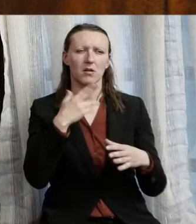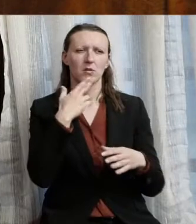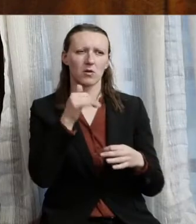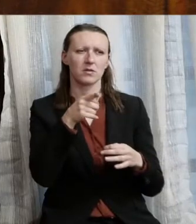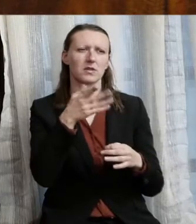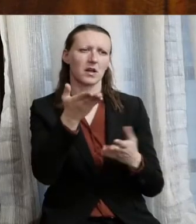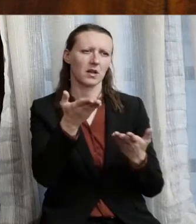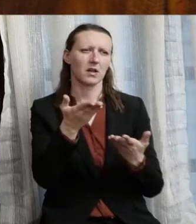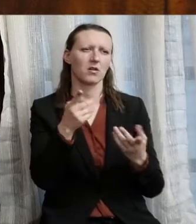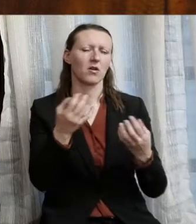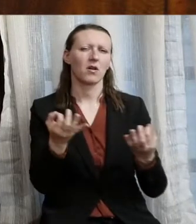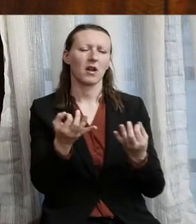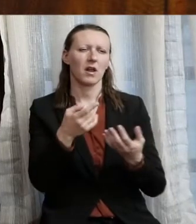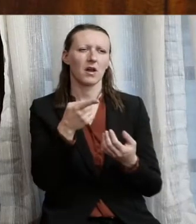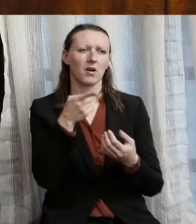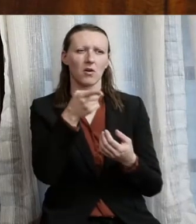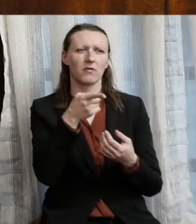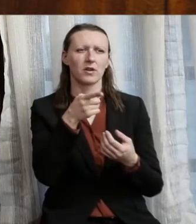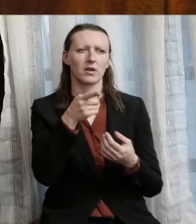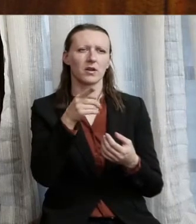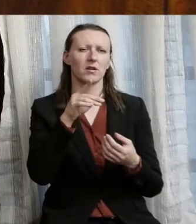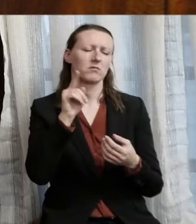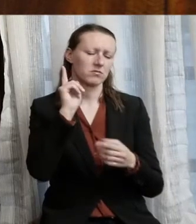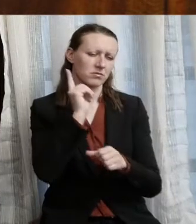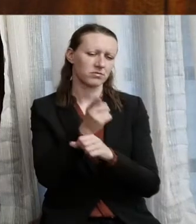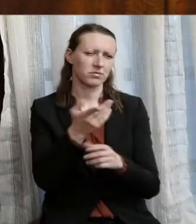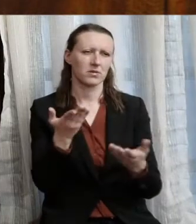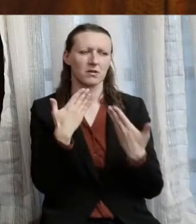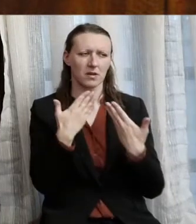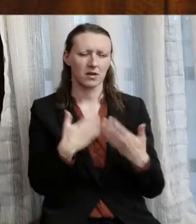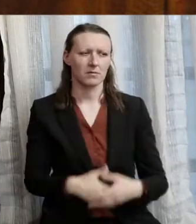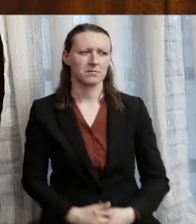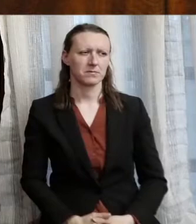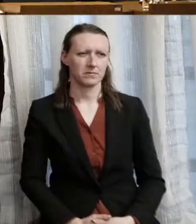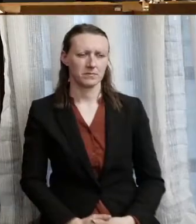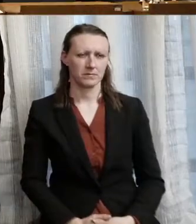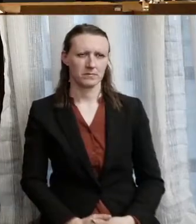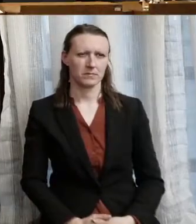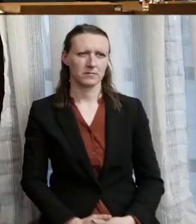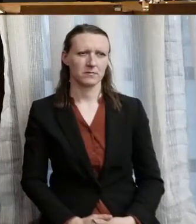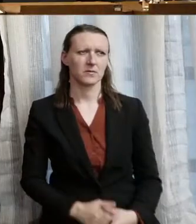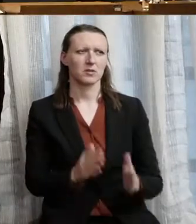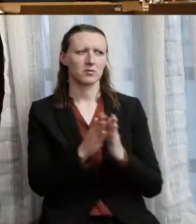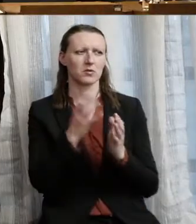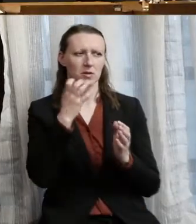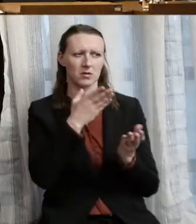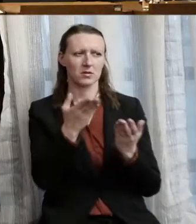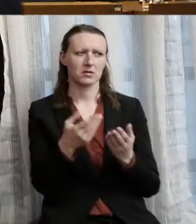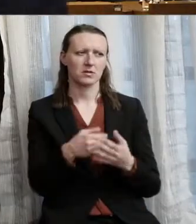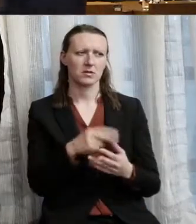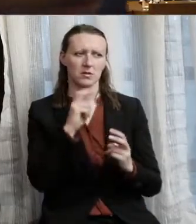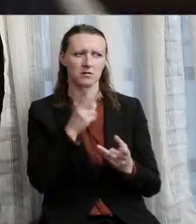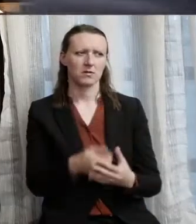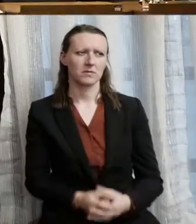koje ste, eto, na neki način vi potencirali. Hvala. Zahvaljujem na pitanju i molim gradonačelnika da